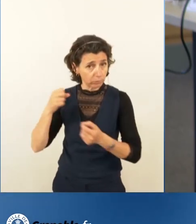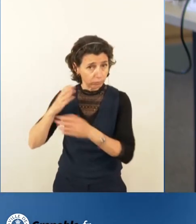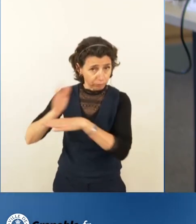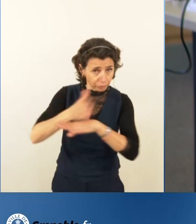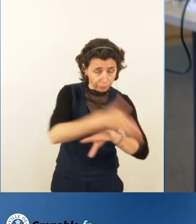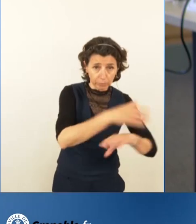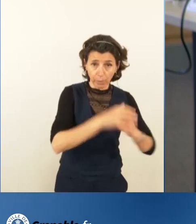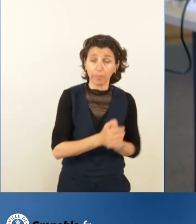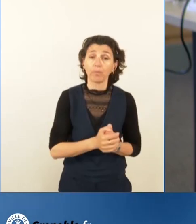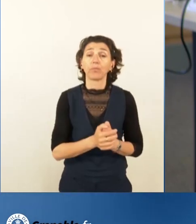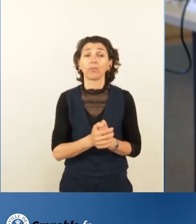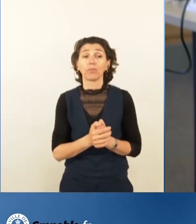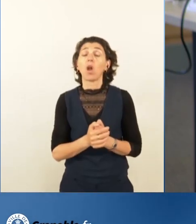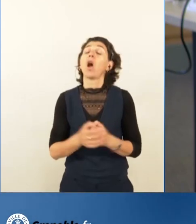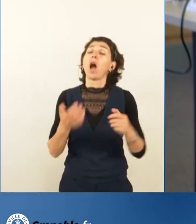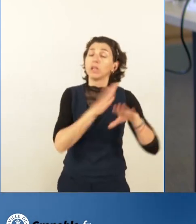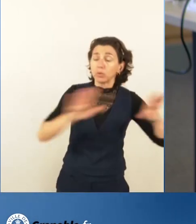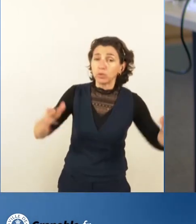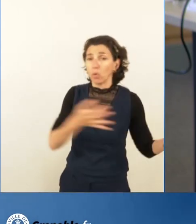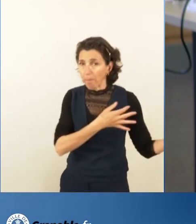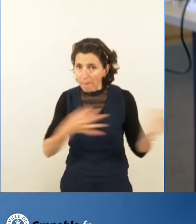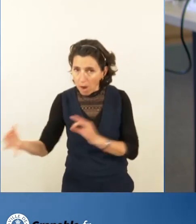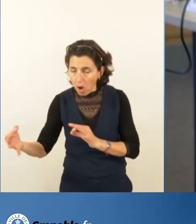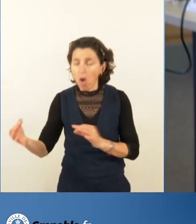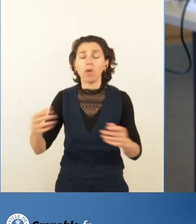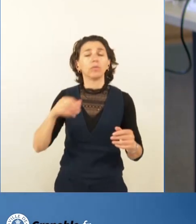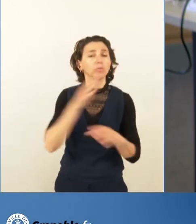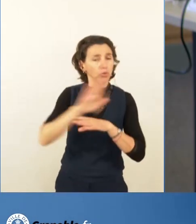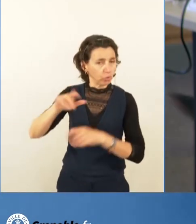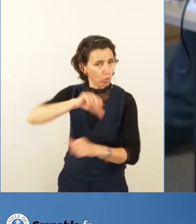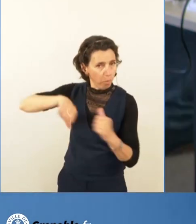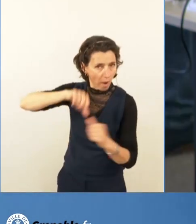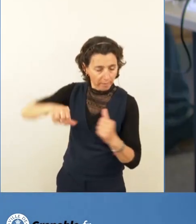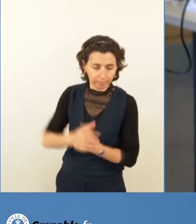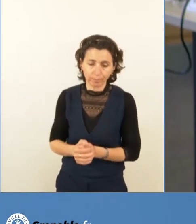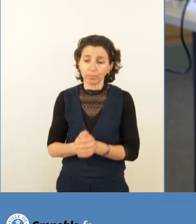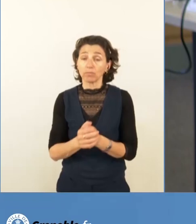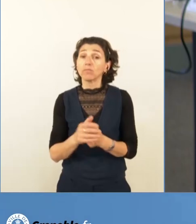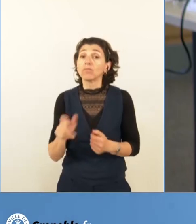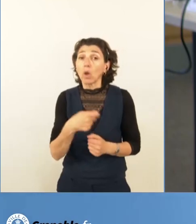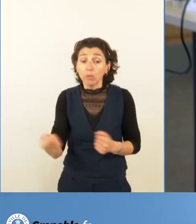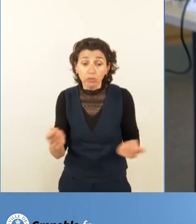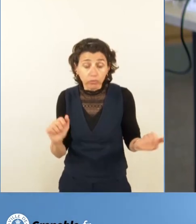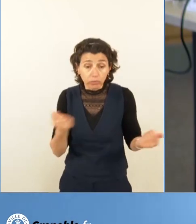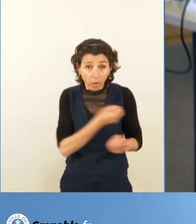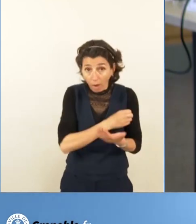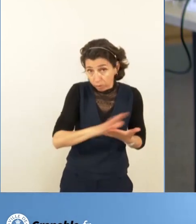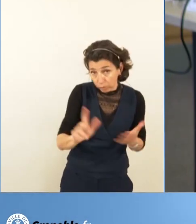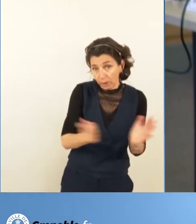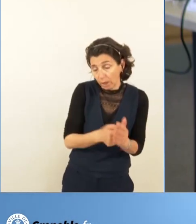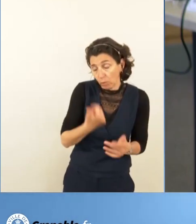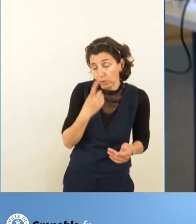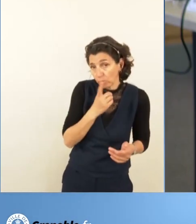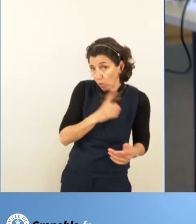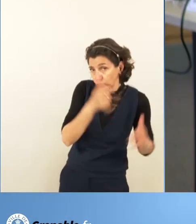exposition temporaire et permanente confondues l'accès reste évidemment gratuit pour toutes et tous le premier dimanche du mois ainsi